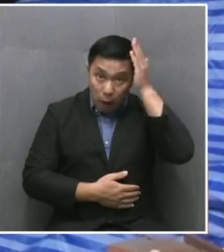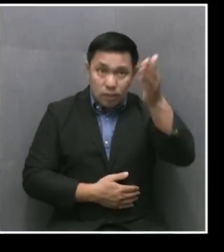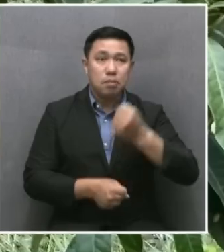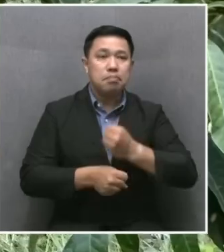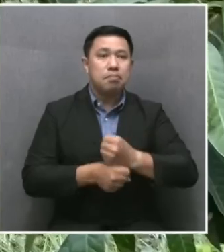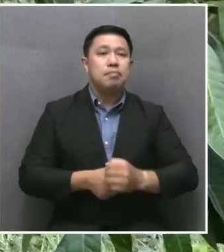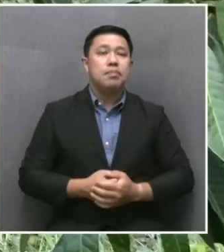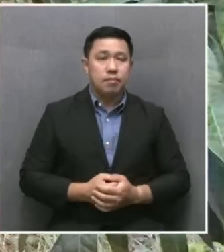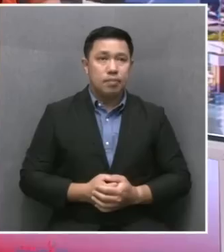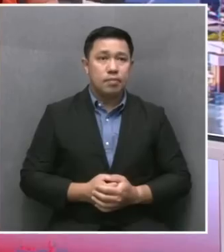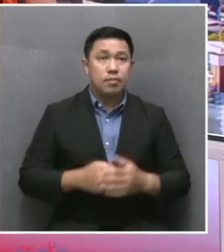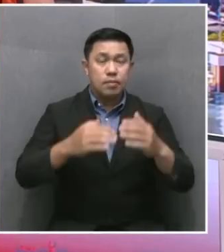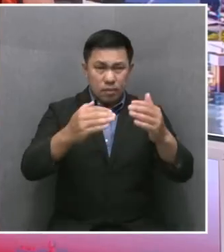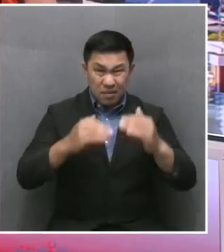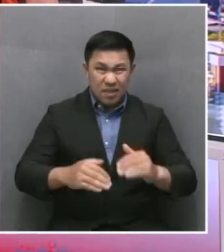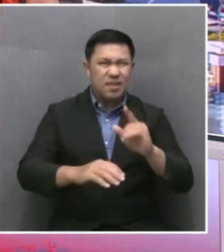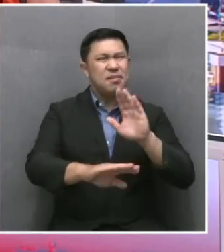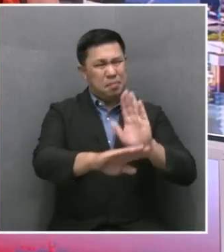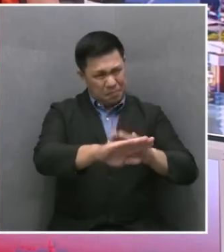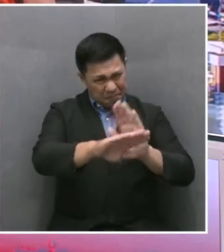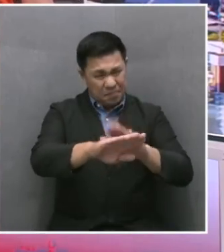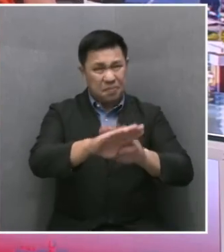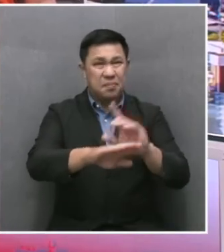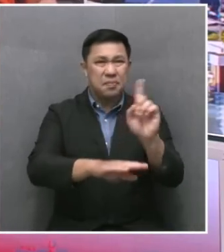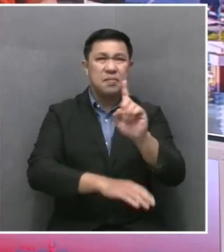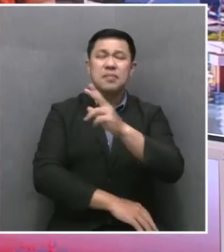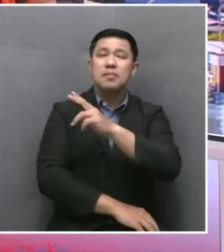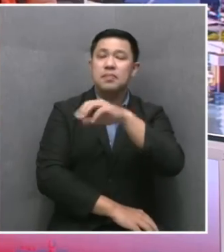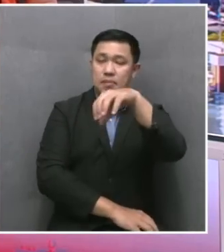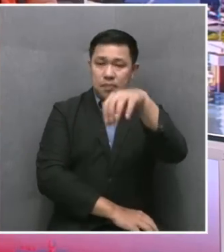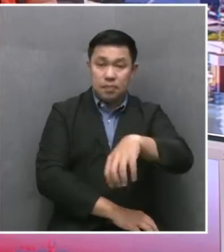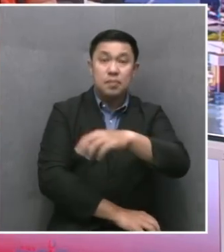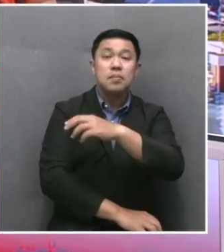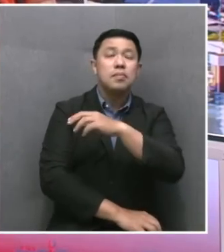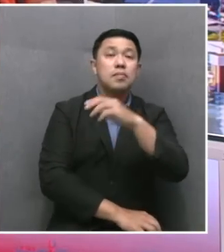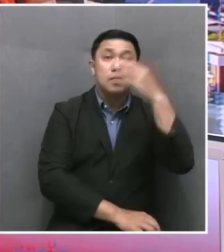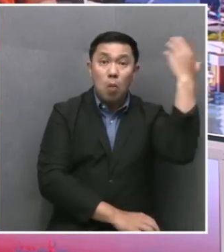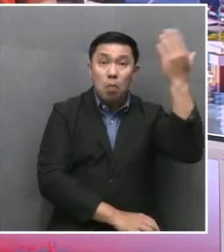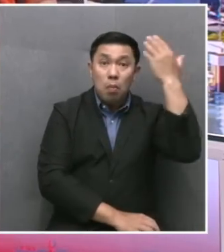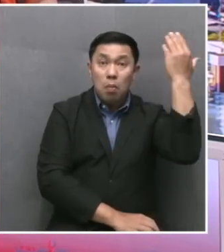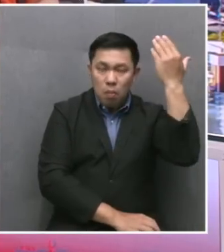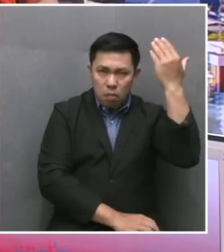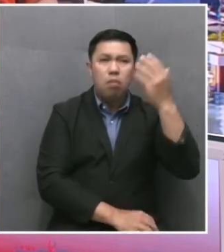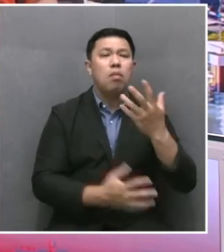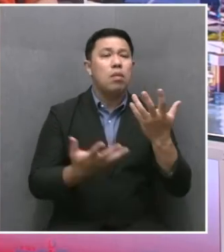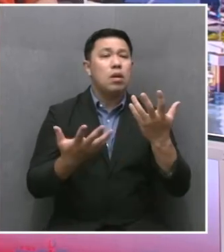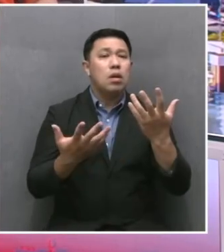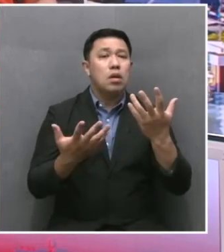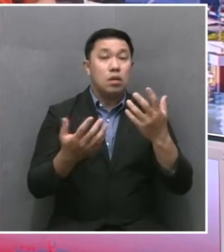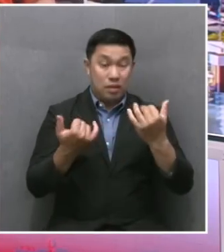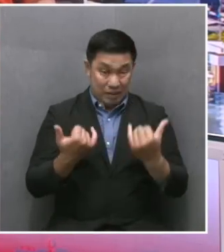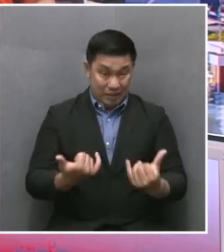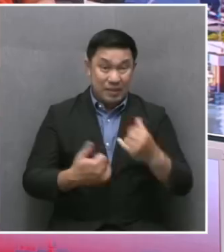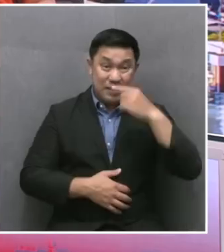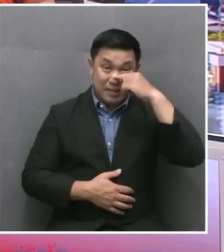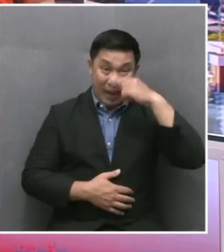ค่ะย้ำเตือนข้อมูลคำเตือนจากทางกรมอุตุนิยมวิทยากันนะคะคุณผู้ชมสำหรับช่วงนี้ค่ะพื้นที่ประเทศไทยจะ